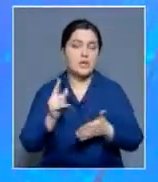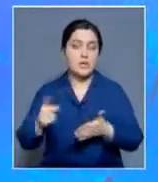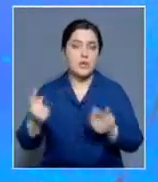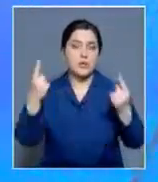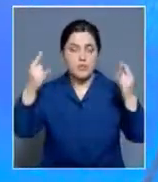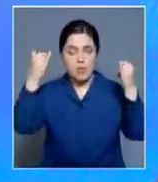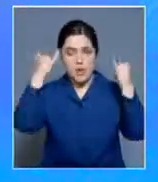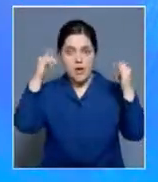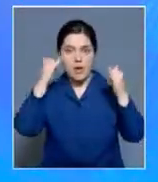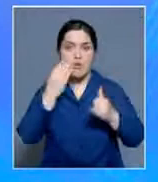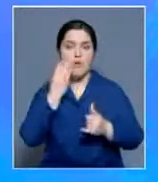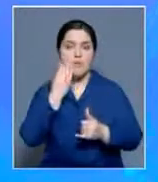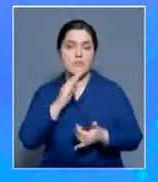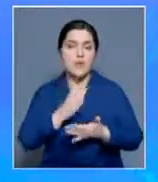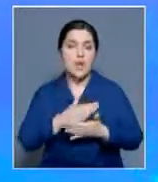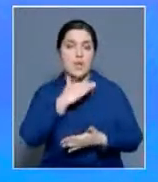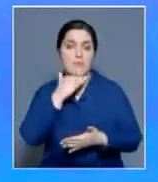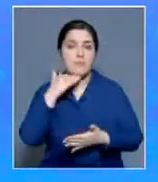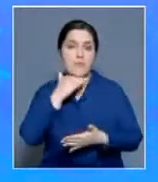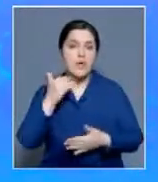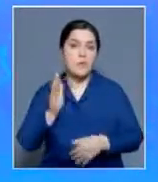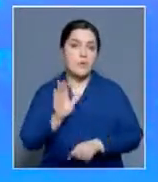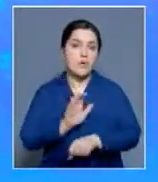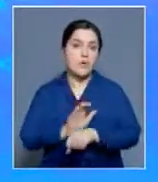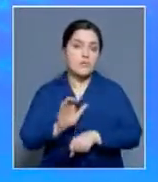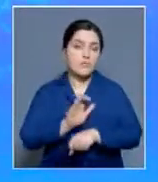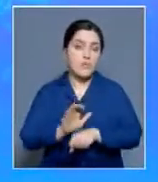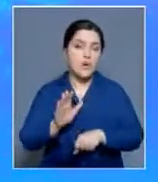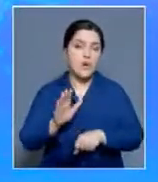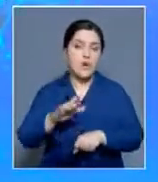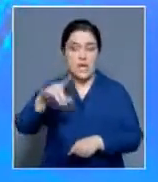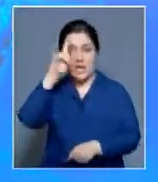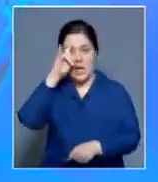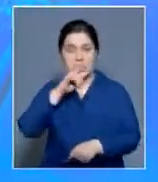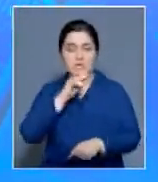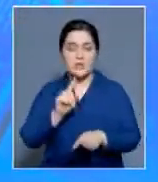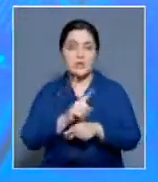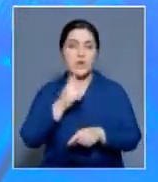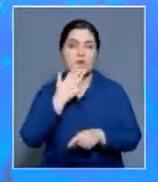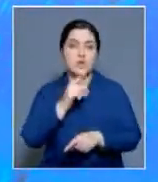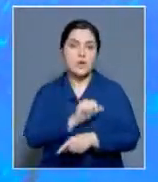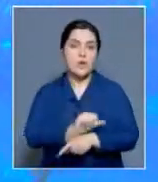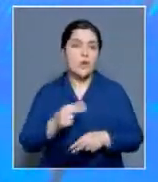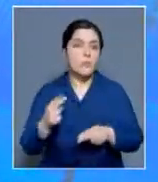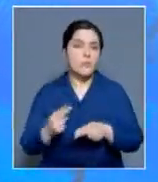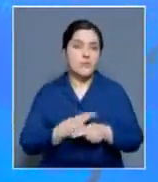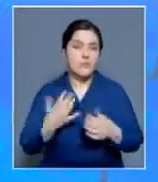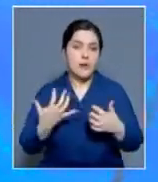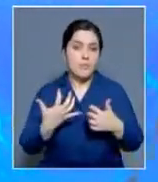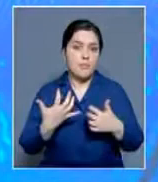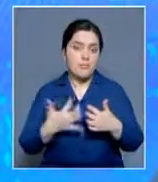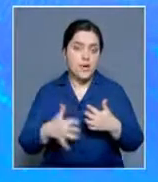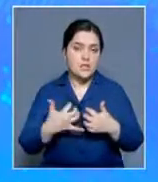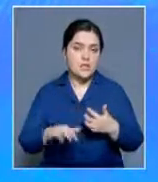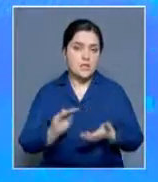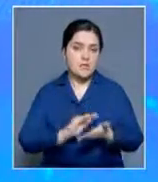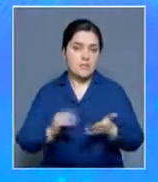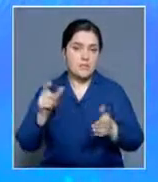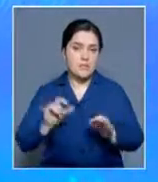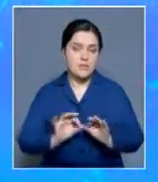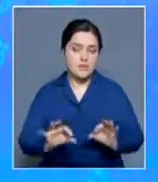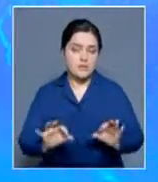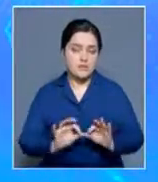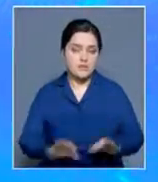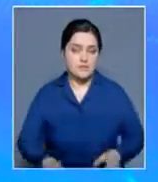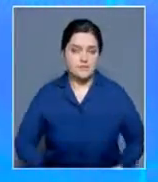рогатого скота и элитных пород. Мясо планируют поставлять не только на отечественный рынок, но и за рубеж без посредников. Подробнее расскажет Гульнар